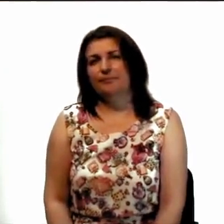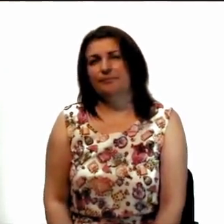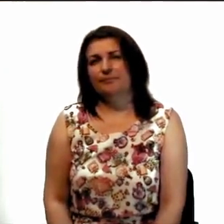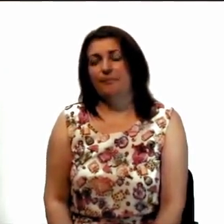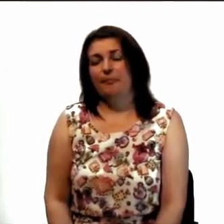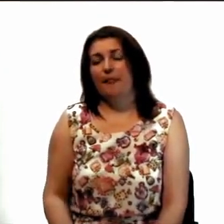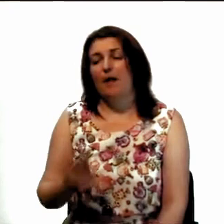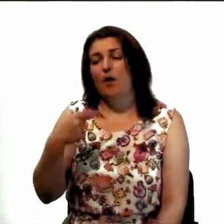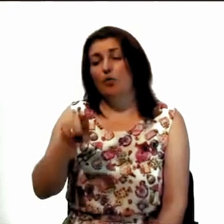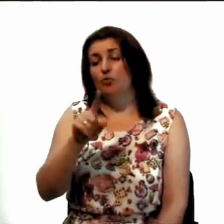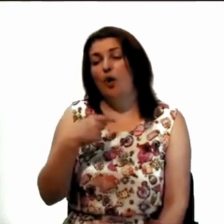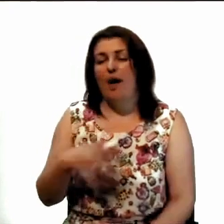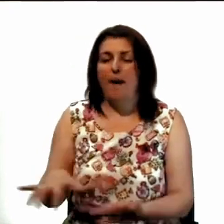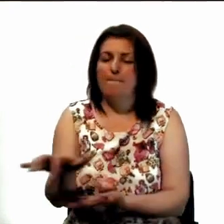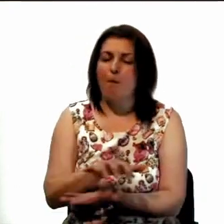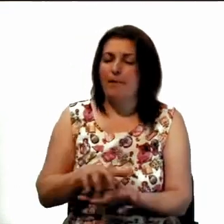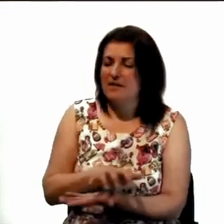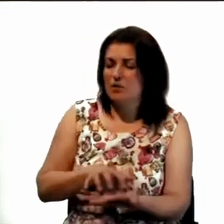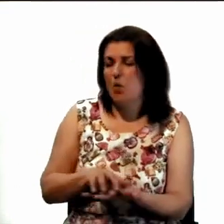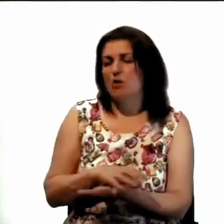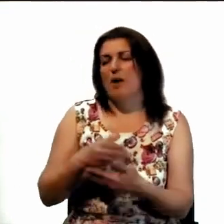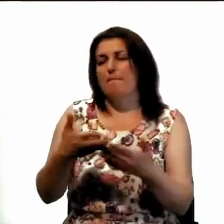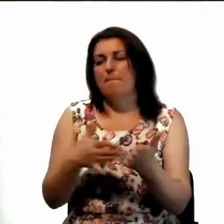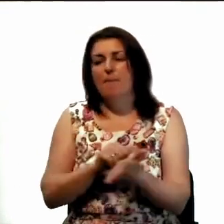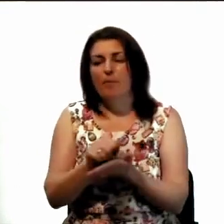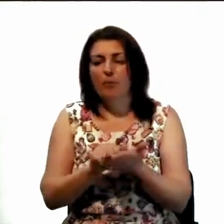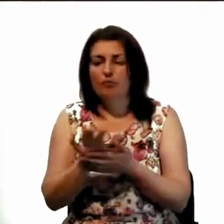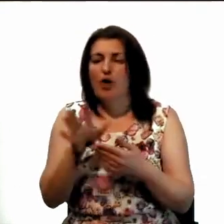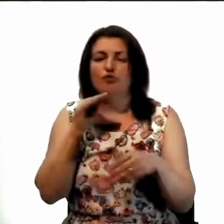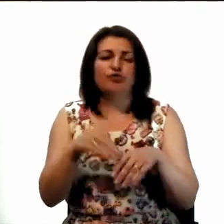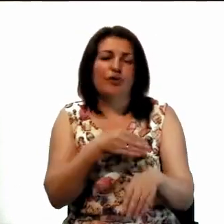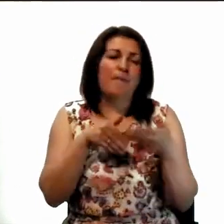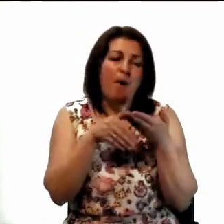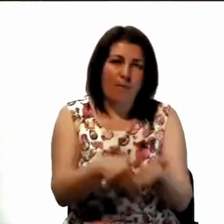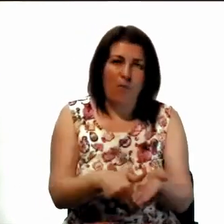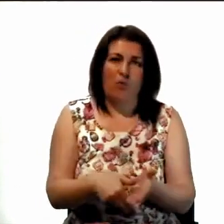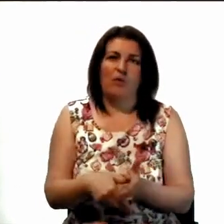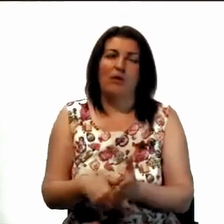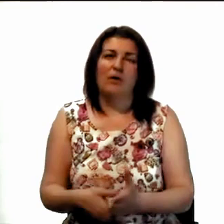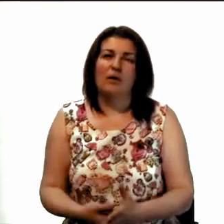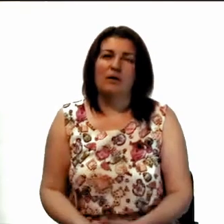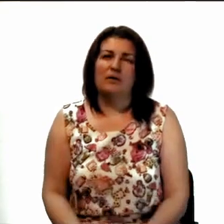То, что я пропылесосил, помыл посуду, помог жене,